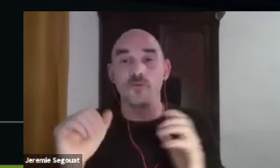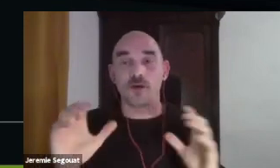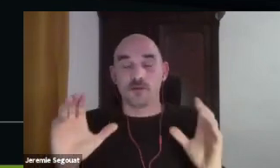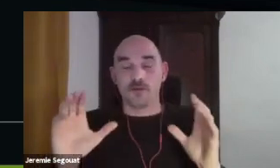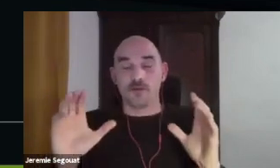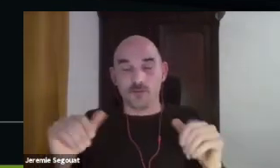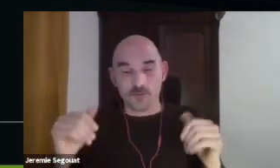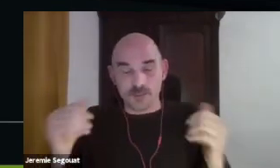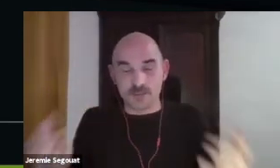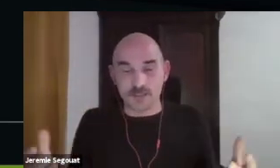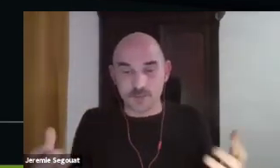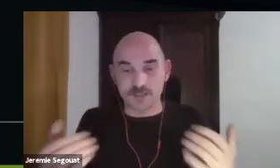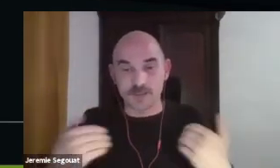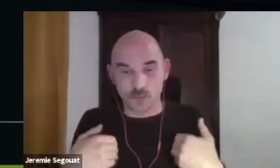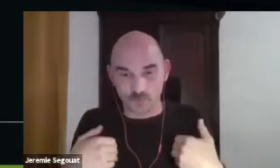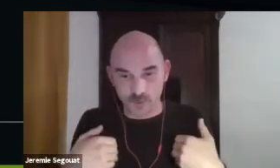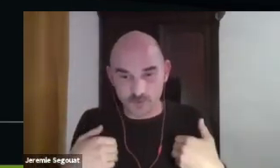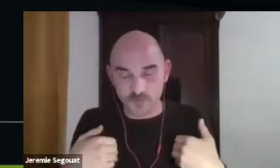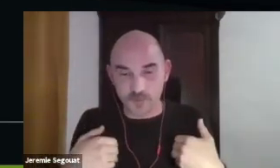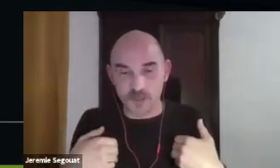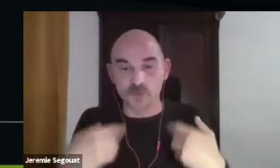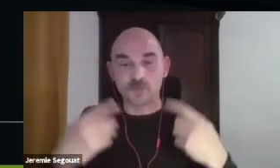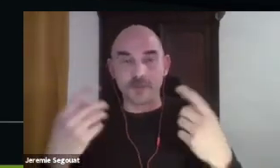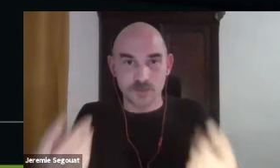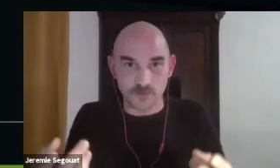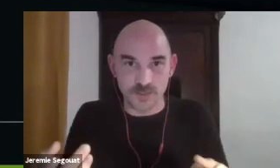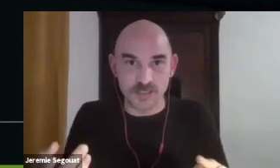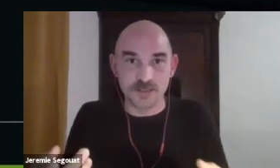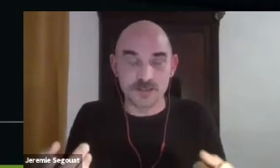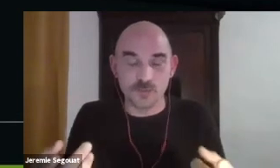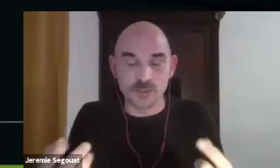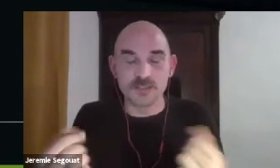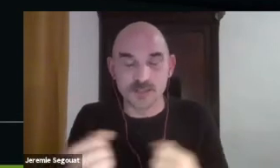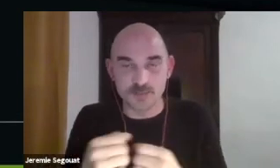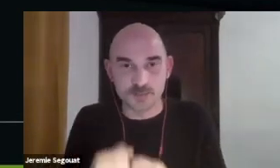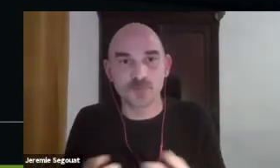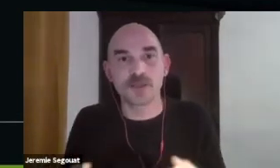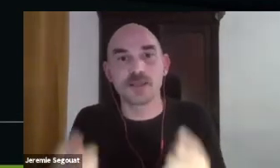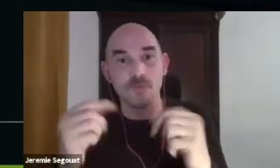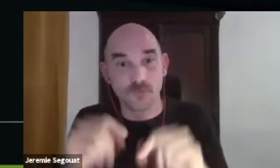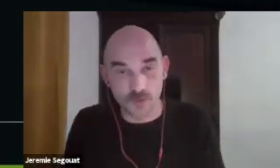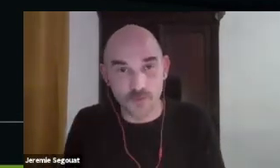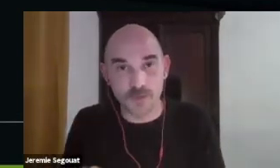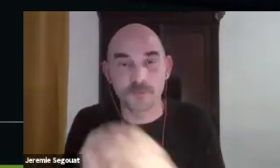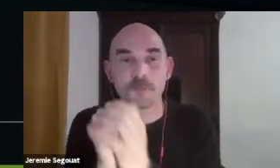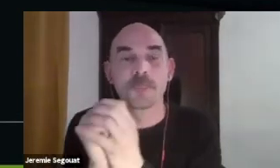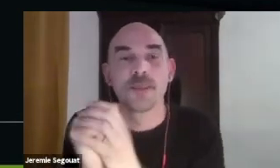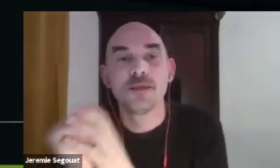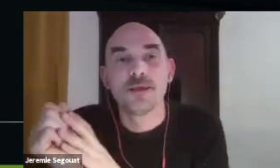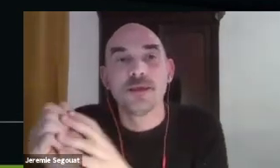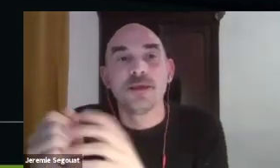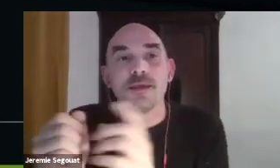on va utiliser l'espace tel qu'on le voit et l'autre personne va utiliser l'espace pardon tel qu'il le voit lui-même